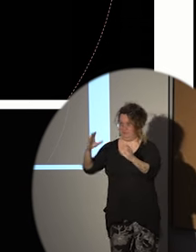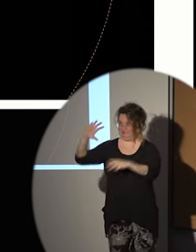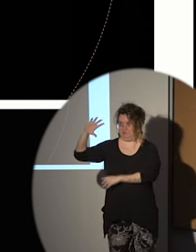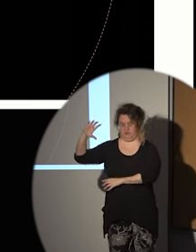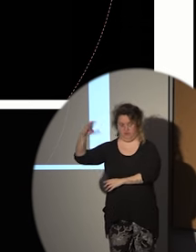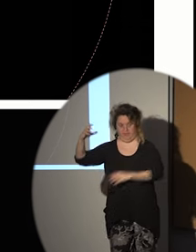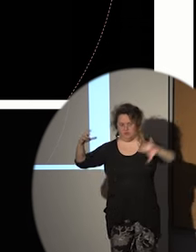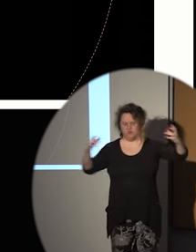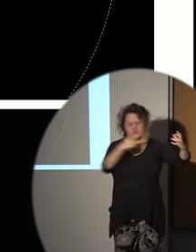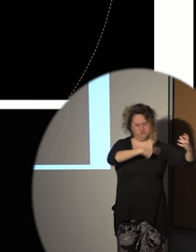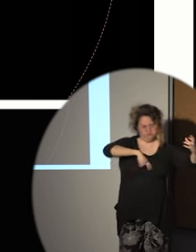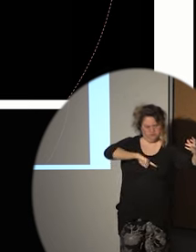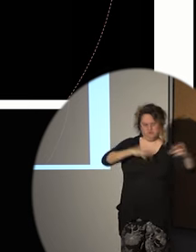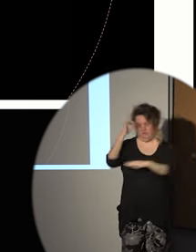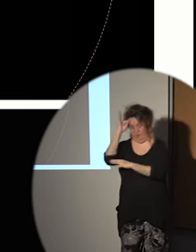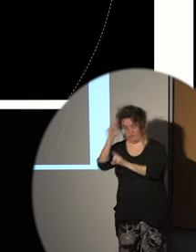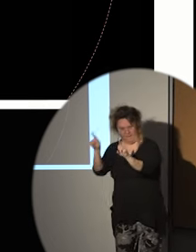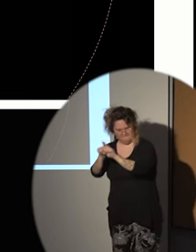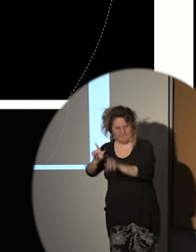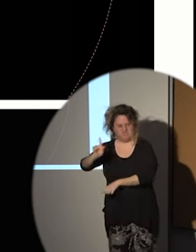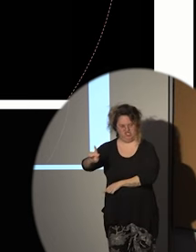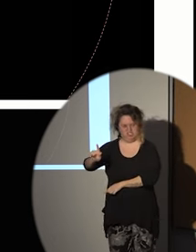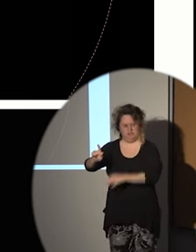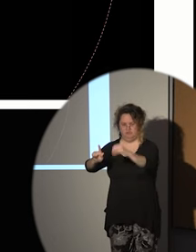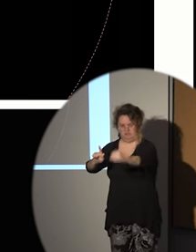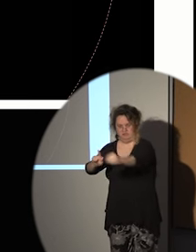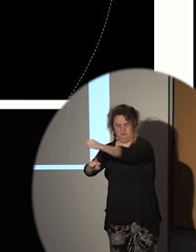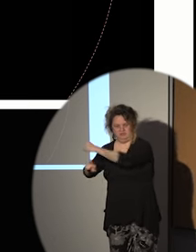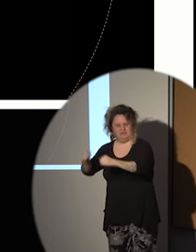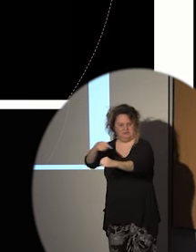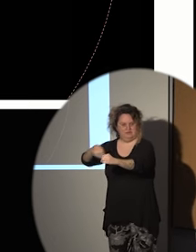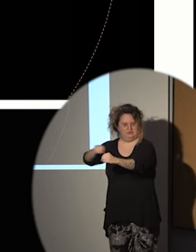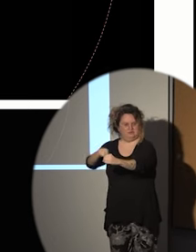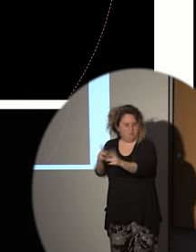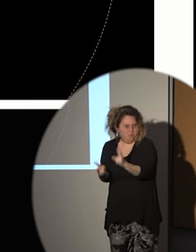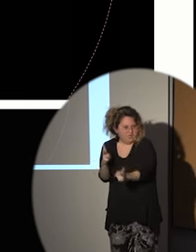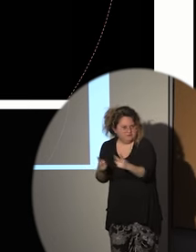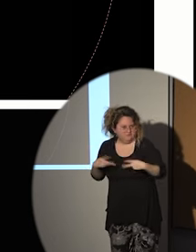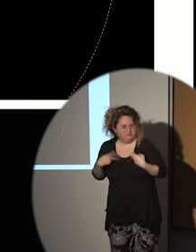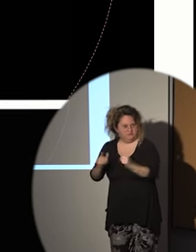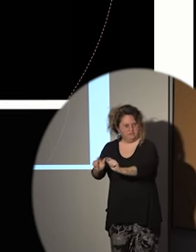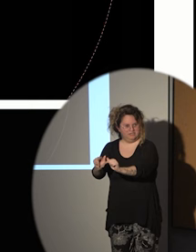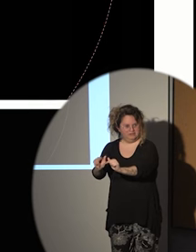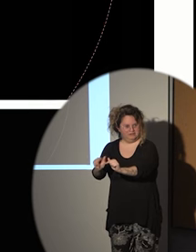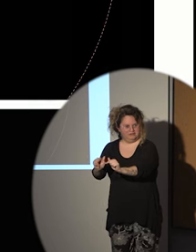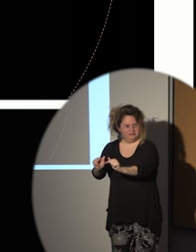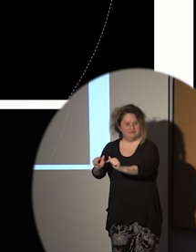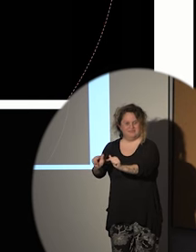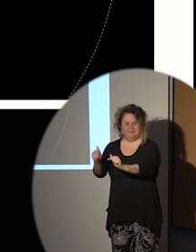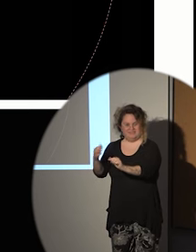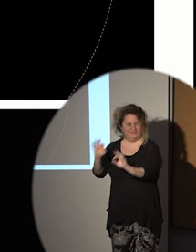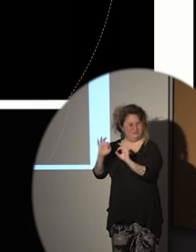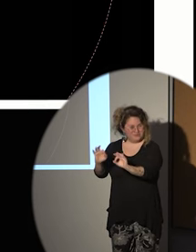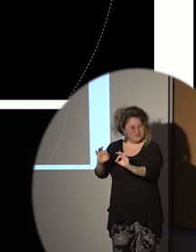et je vous en montrerai. Et du coup, en fait, c'est peut-être une épée de Damoclès, vous voyez, le temps que la vie